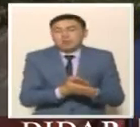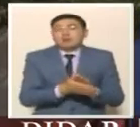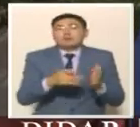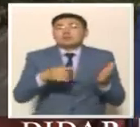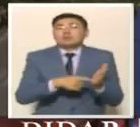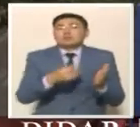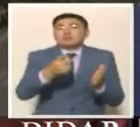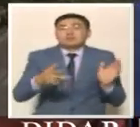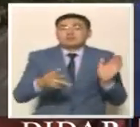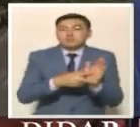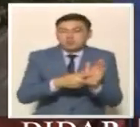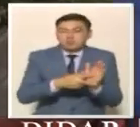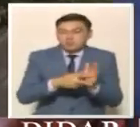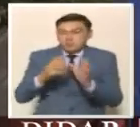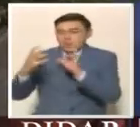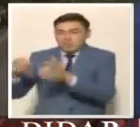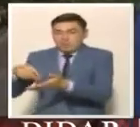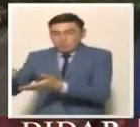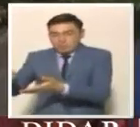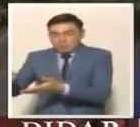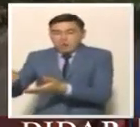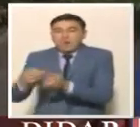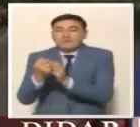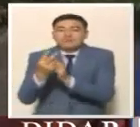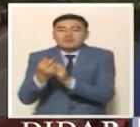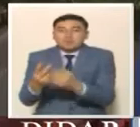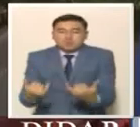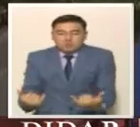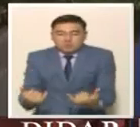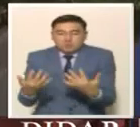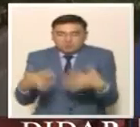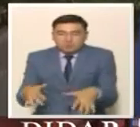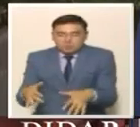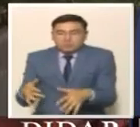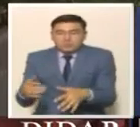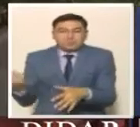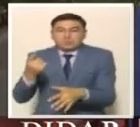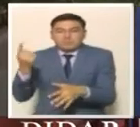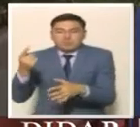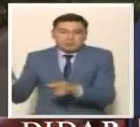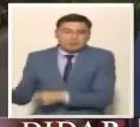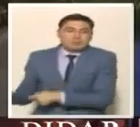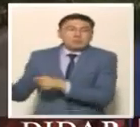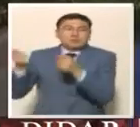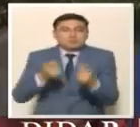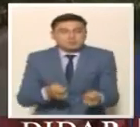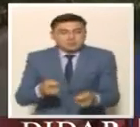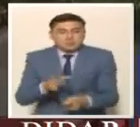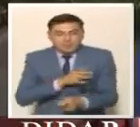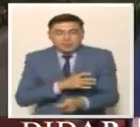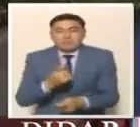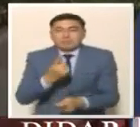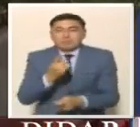28 автобустың 12 автобусы уже қала бүгінгі таңда бірінші ағымдағы жылдың 1 шілдесінен